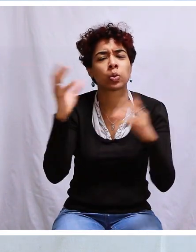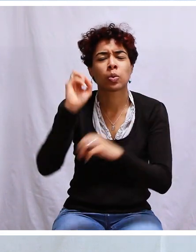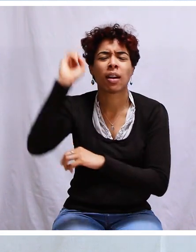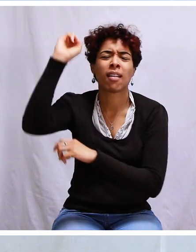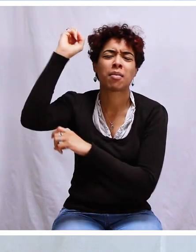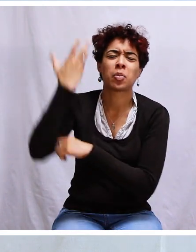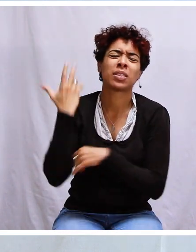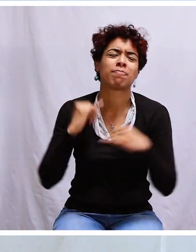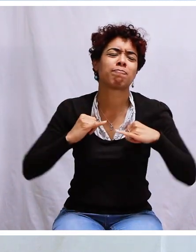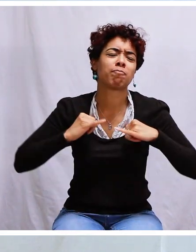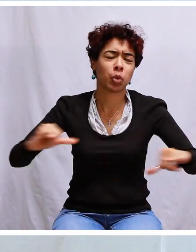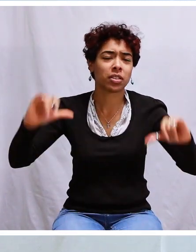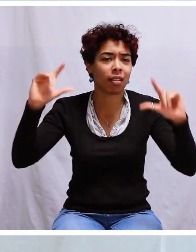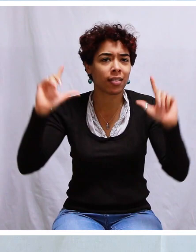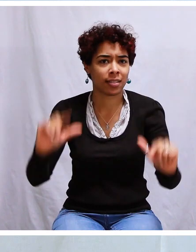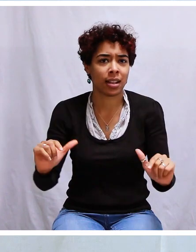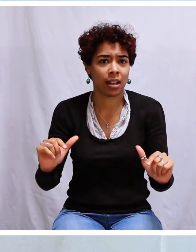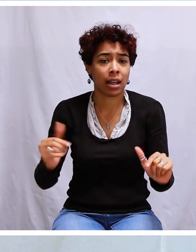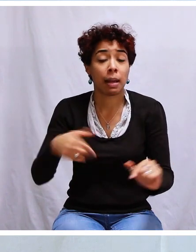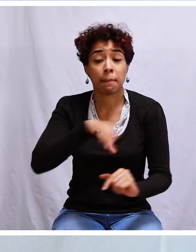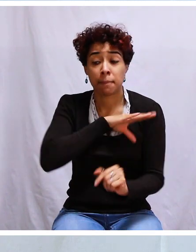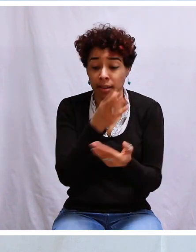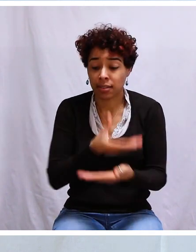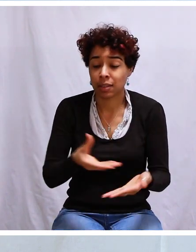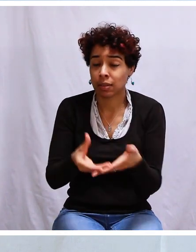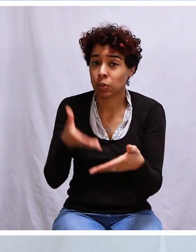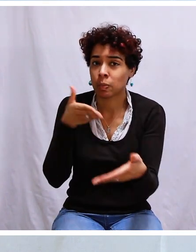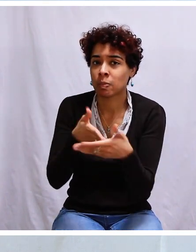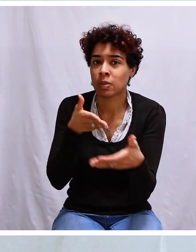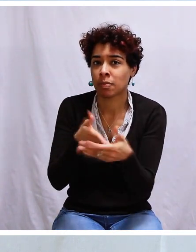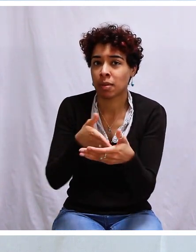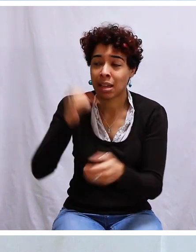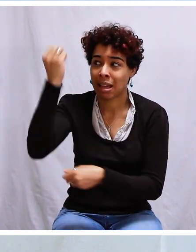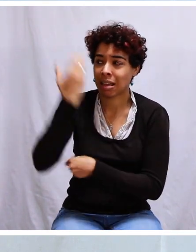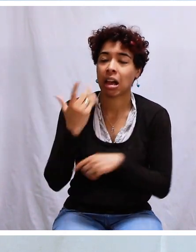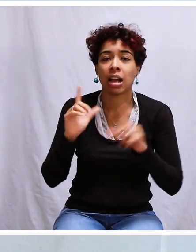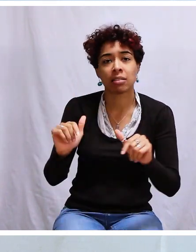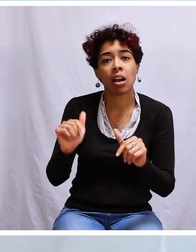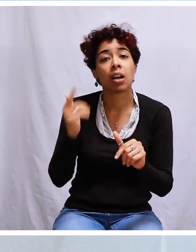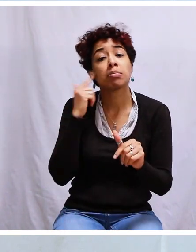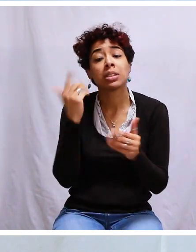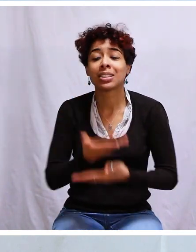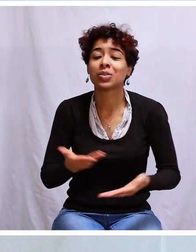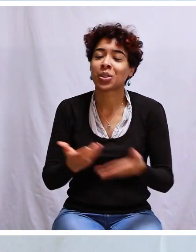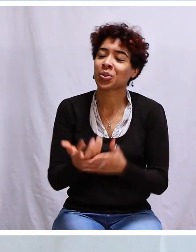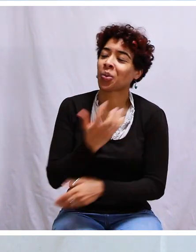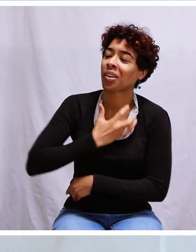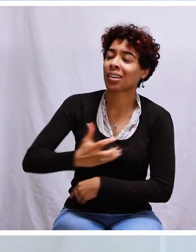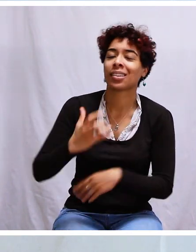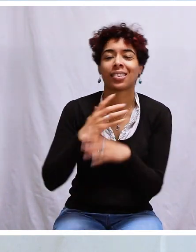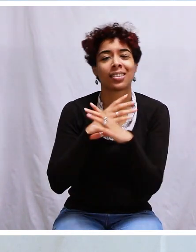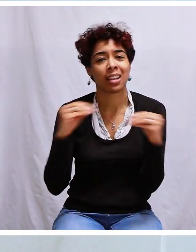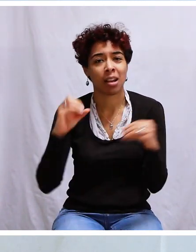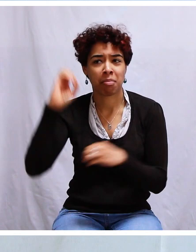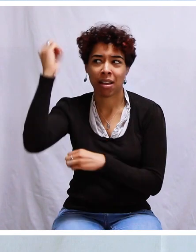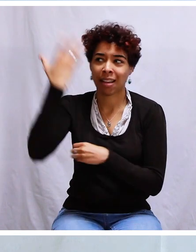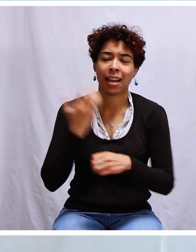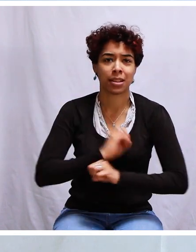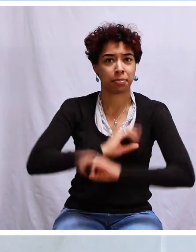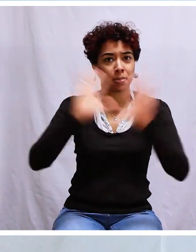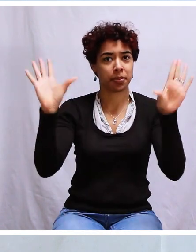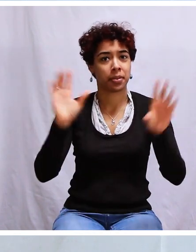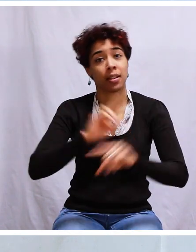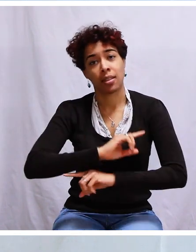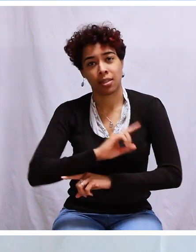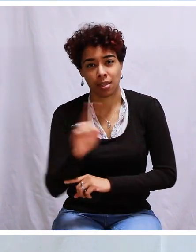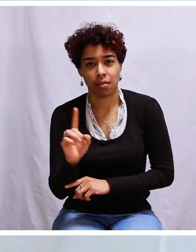temps de difficulté. C'est dans ces temps-là que la grâce de Dieu se révèle. C'est pas dans nos temps de prospérité ou de calme.